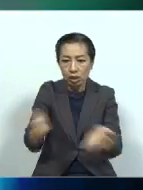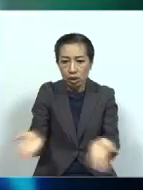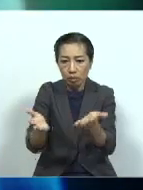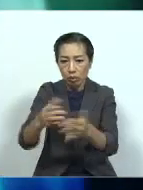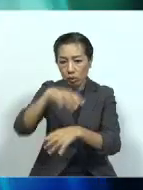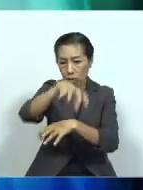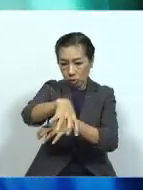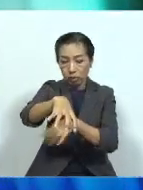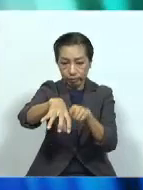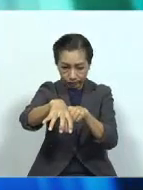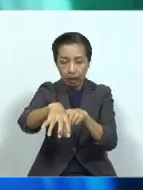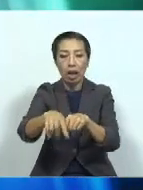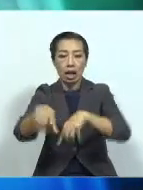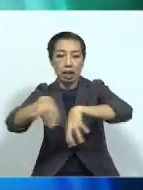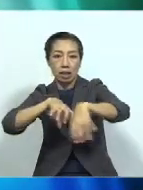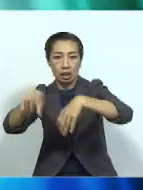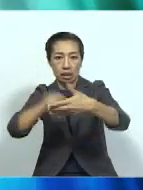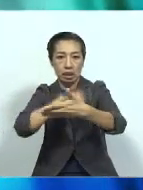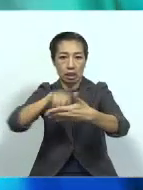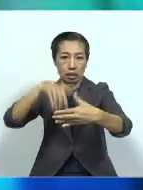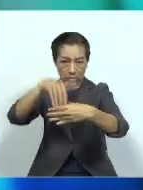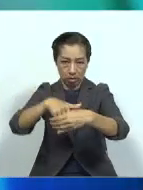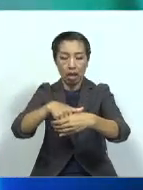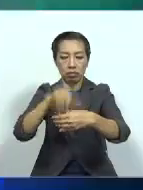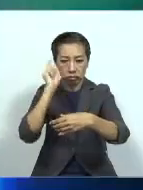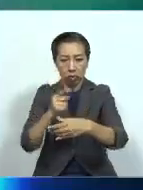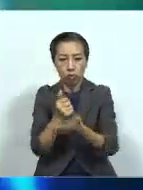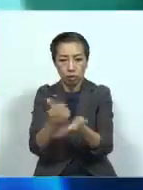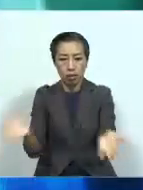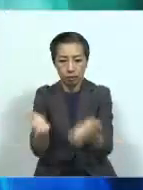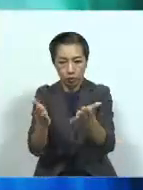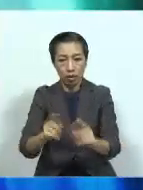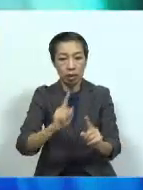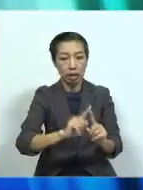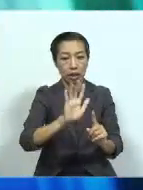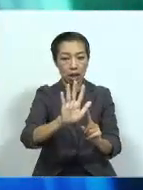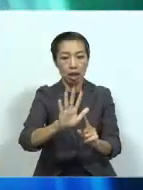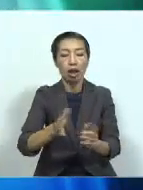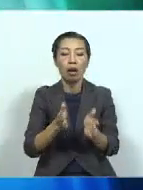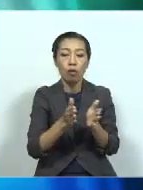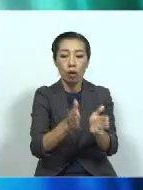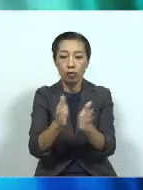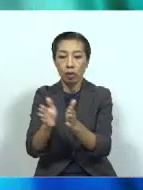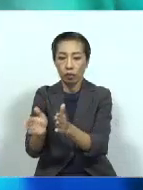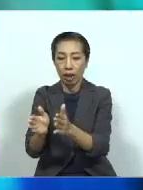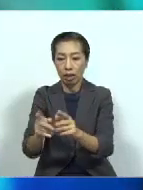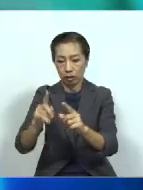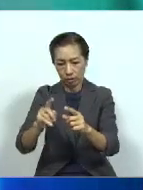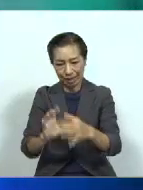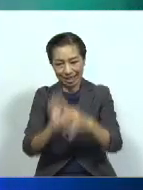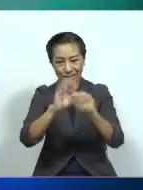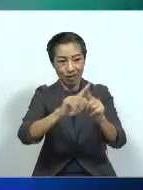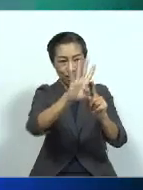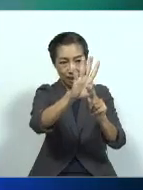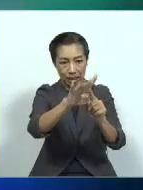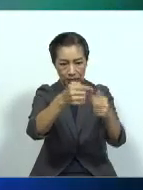ถานที่เพื่อใช้เป็นสถานที่ในการจัดการเลือกตั้งส.ส. 5. ให้หน่วยงานทุกฝ่ายตามข้อ 4สนับสนุ